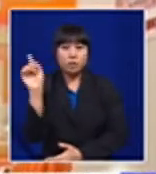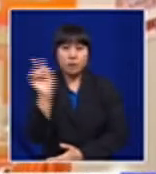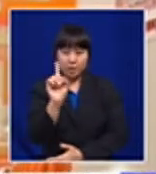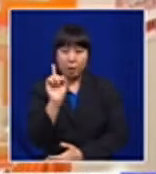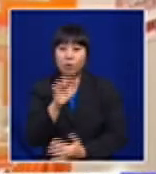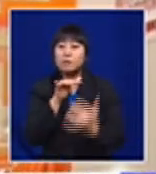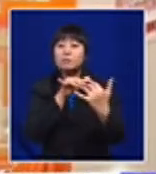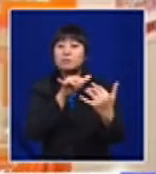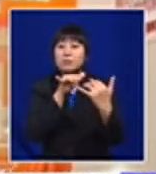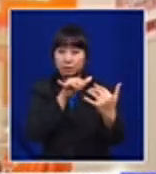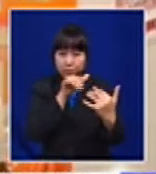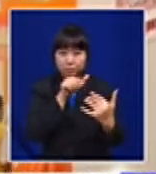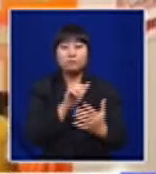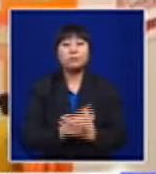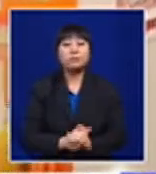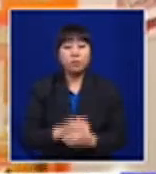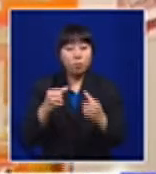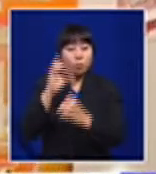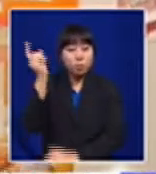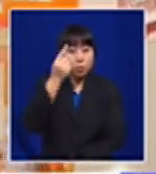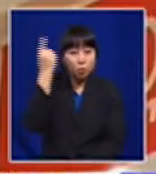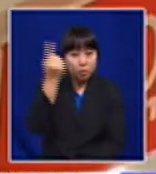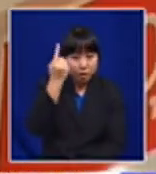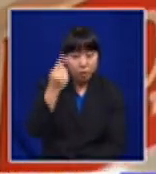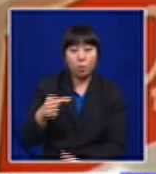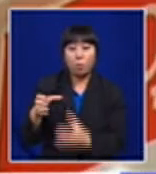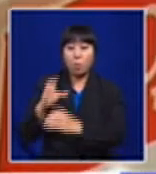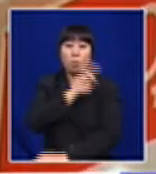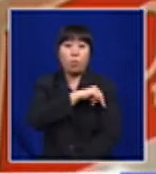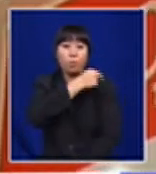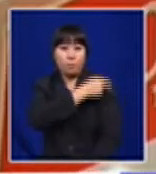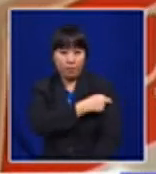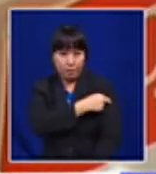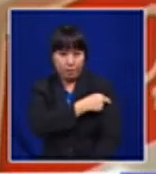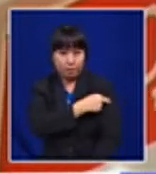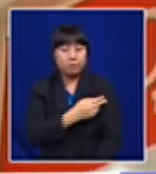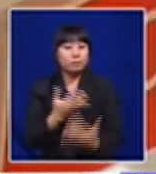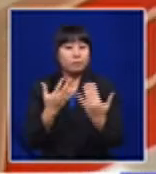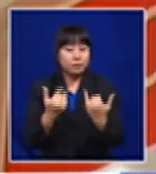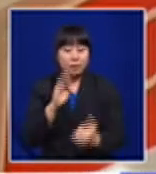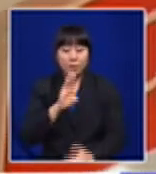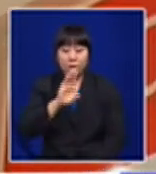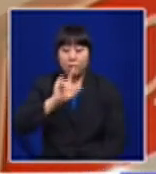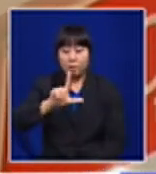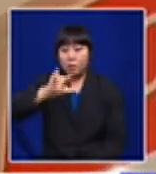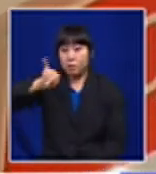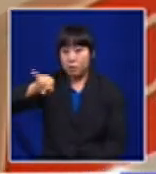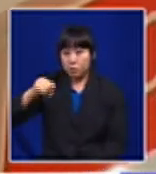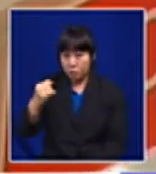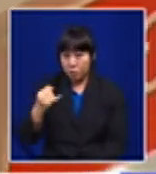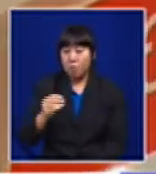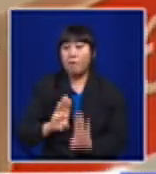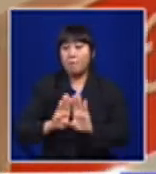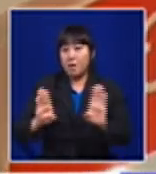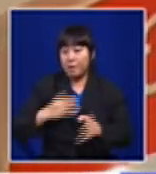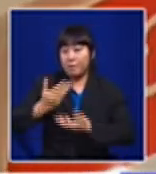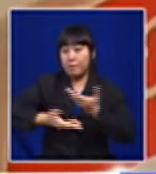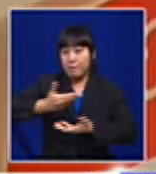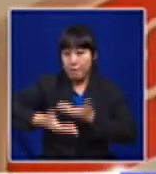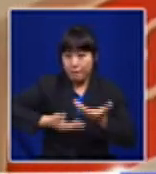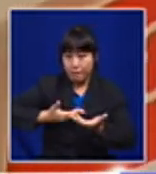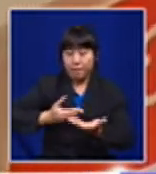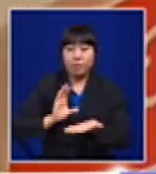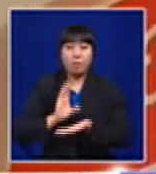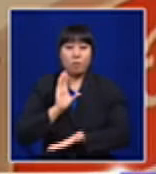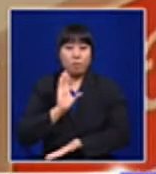สารกลุ่มท่องเที่ยวและกลุ่มโรงพยาบาลค่ะซึ่งล่าสุดบลจ.วันได้เปิดขายกองทุนเปิดวันโฮ